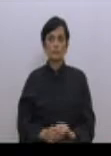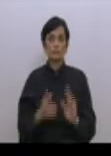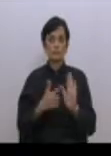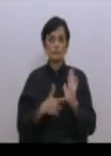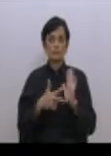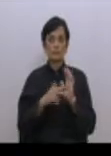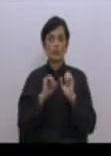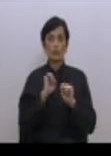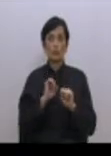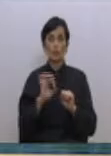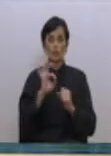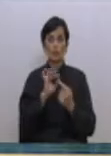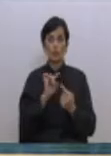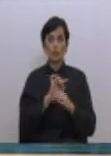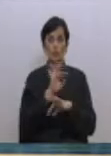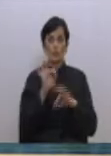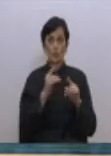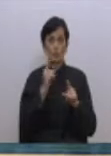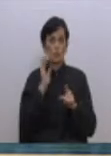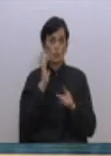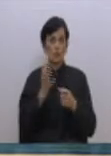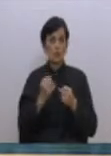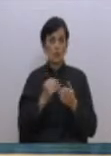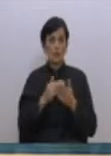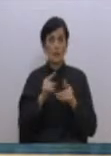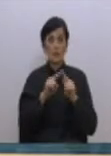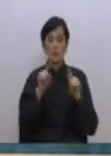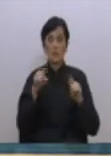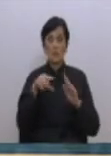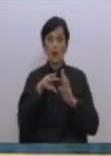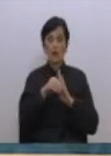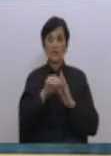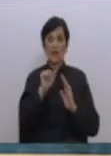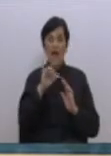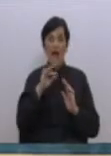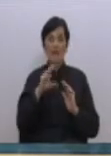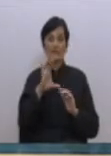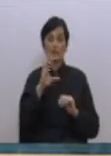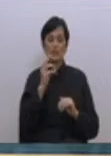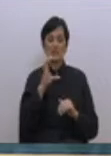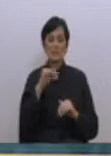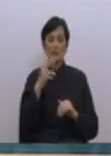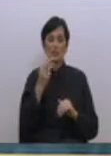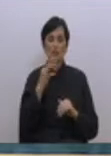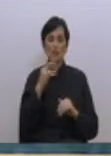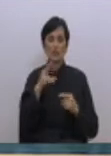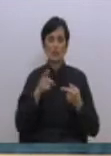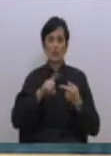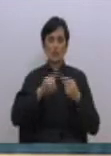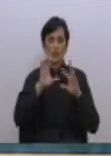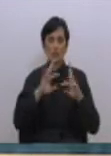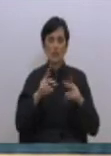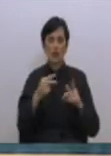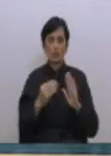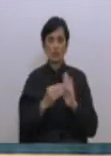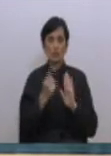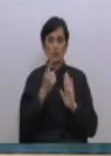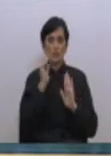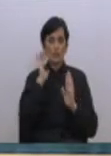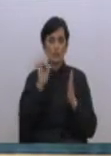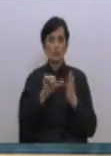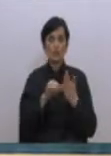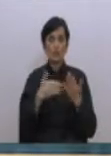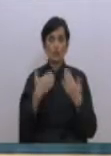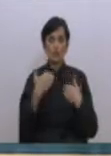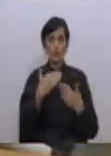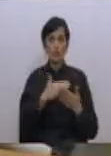Samoza Tramedi Mohre, nu-l țin alegi, proiect privilegiu mosmenit, mi-e bine. Am o epagă ce ai infecția și ți se șesahep, canuși, sulejetani, stavobazi, privilegiu mosmenit, tot ce